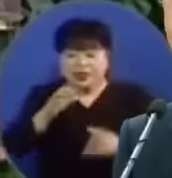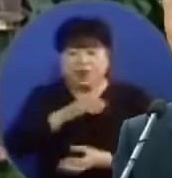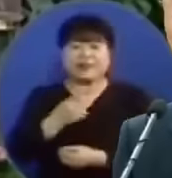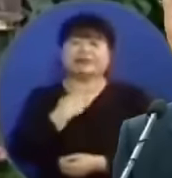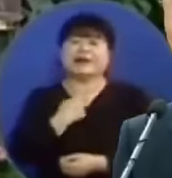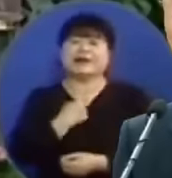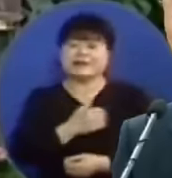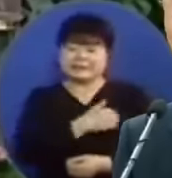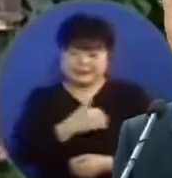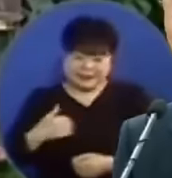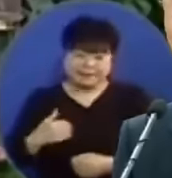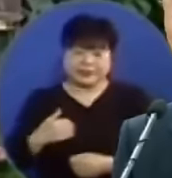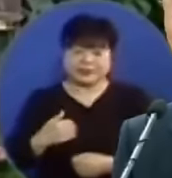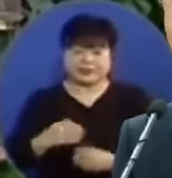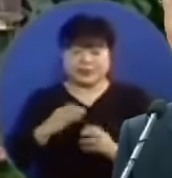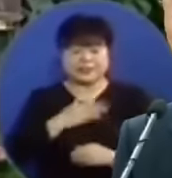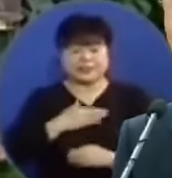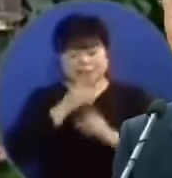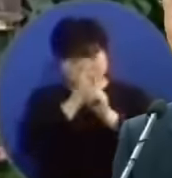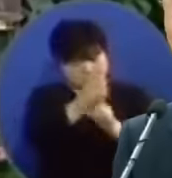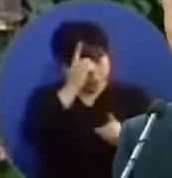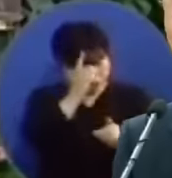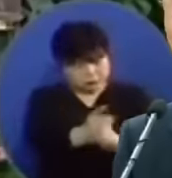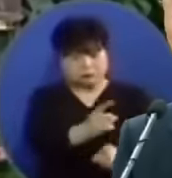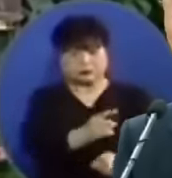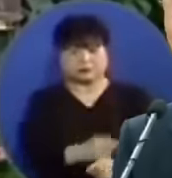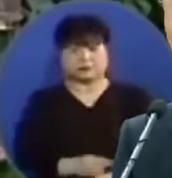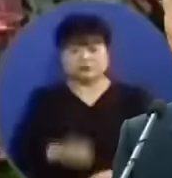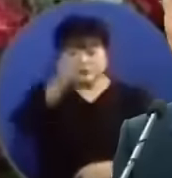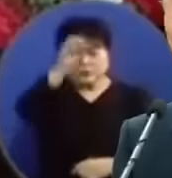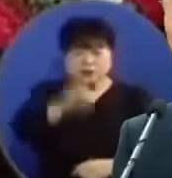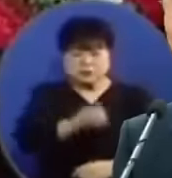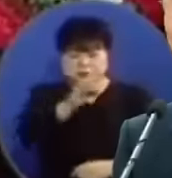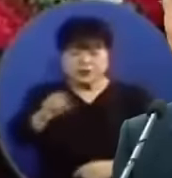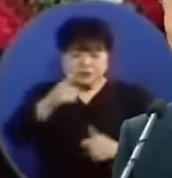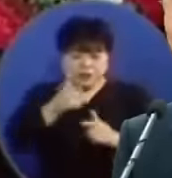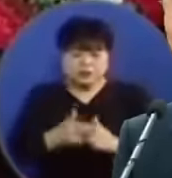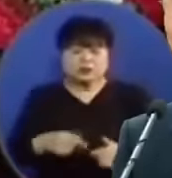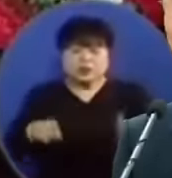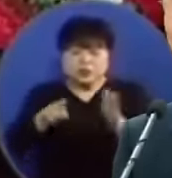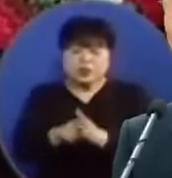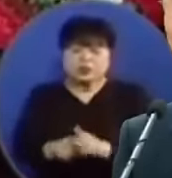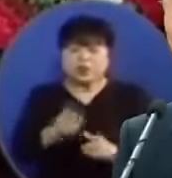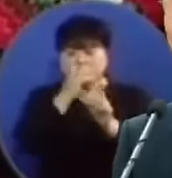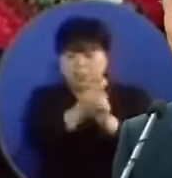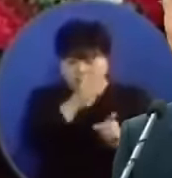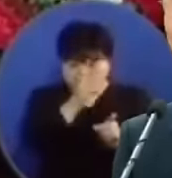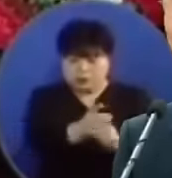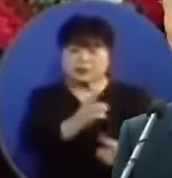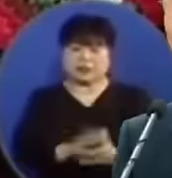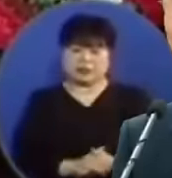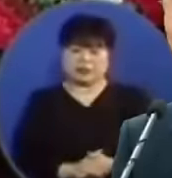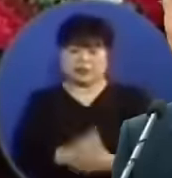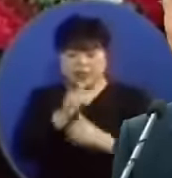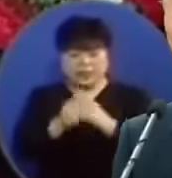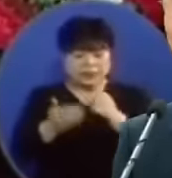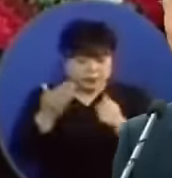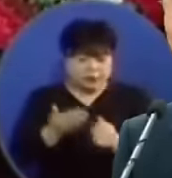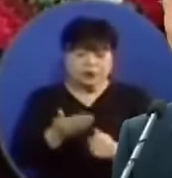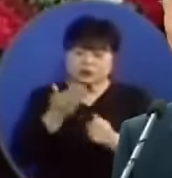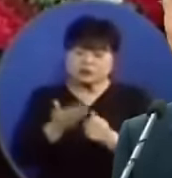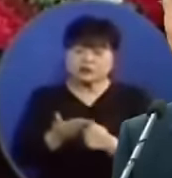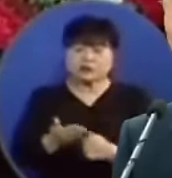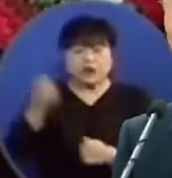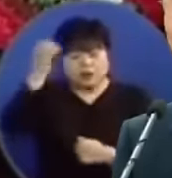당하나 담대하라, 내가 세상을 이기었노라. 십자가에서 예수님이 우리를 위해서 이겨주신 것입니다. 그리고 하나님이 우리에게